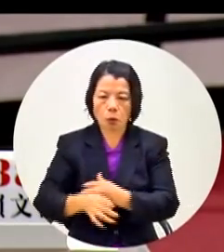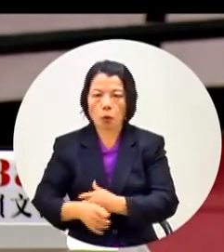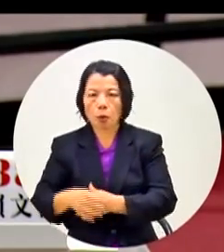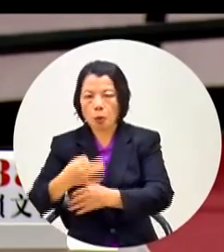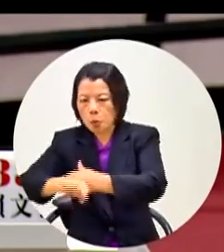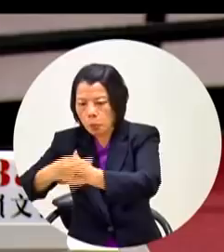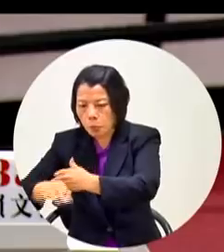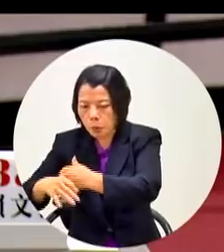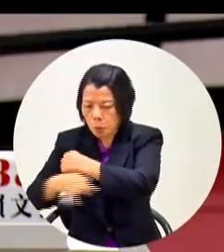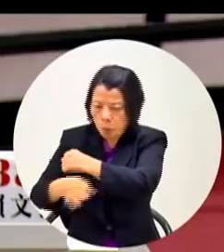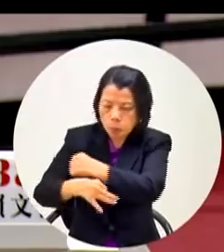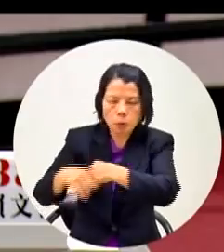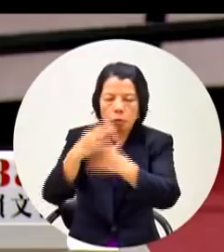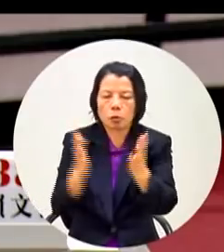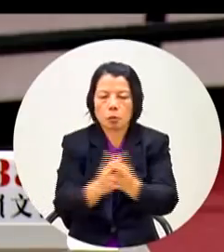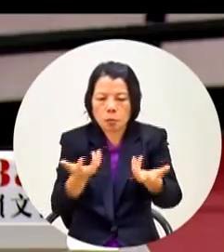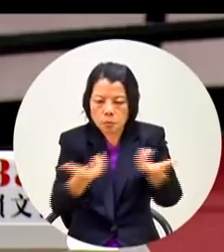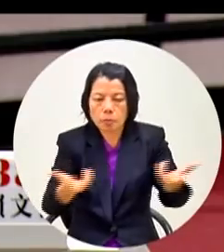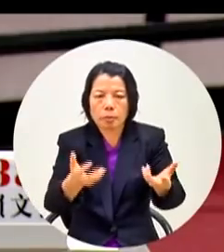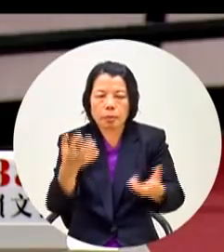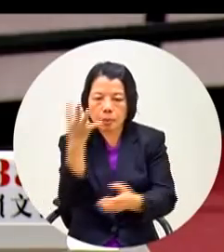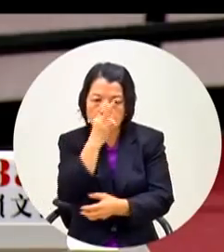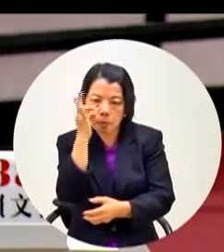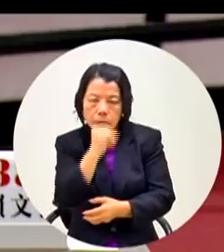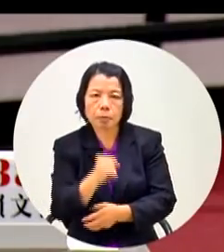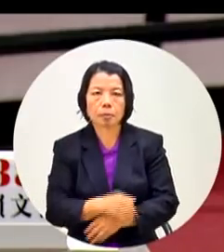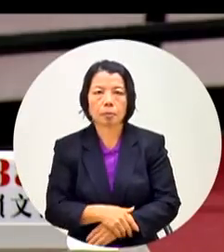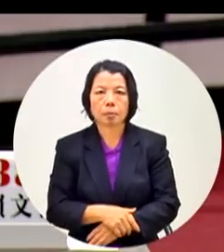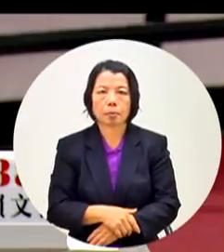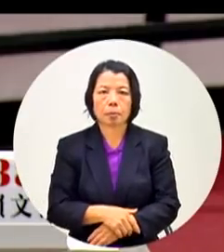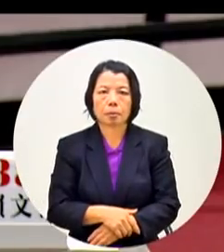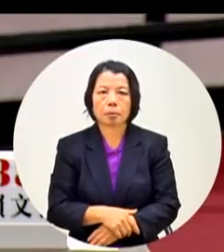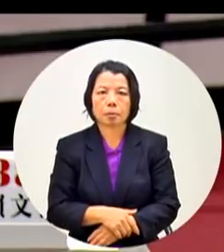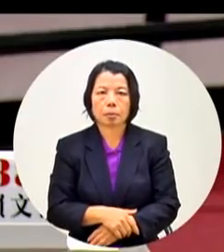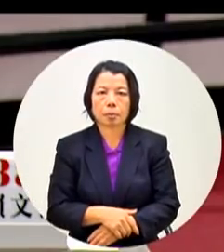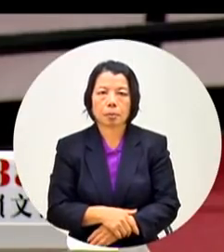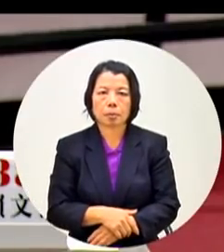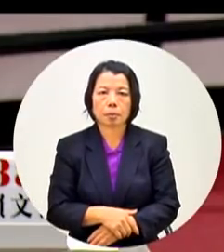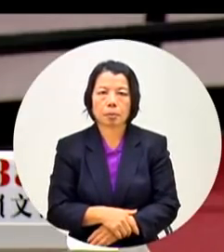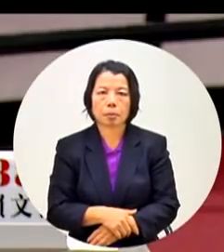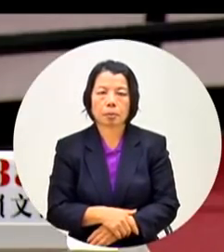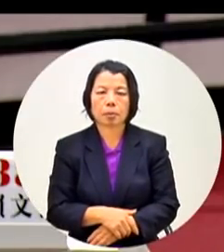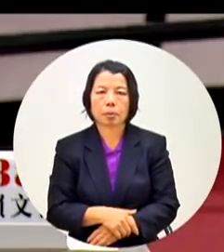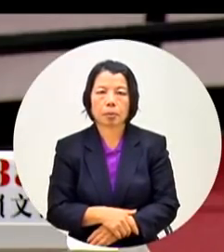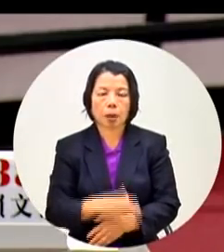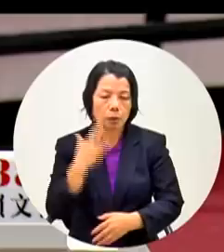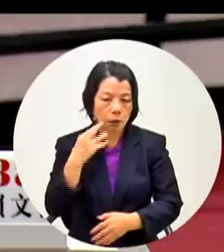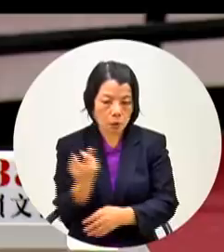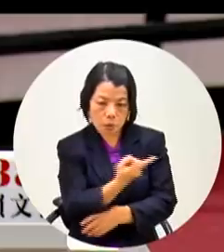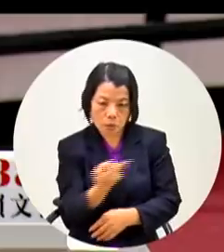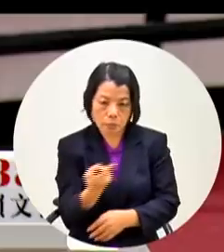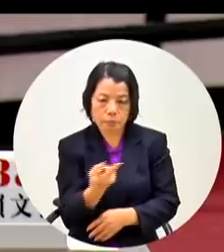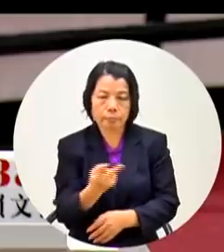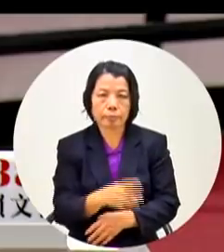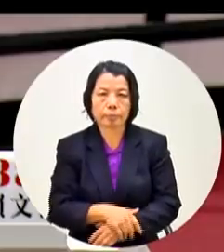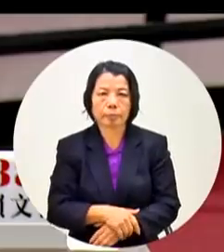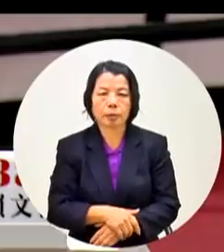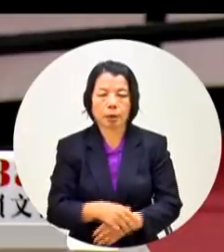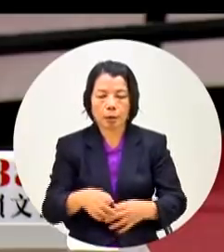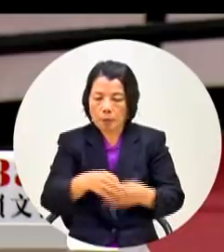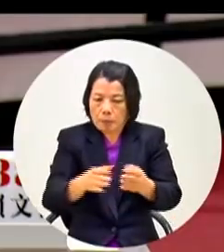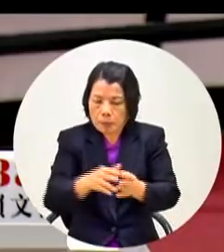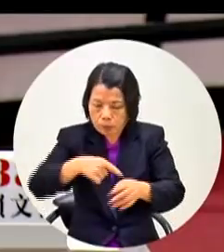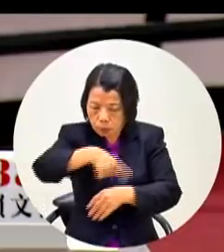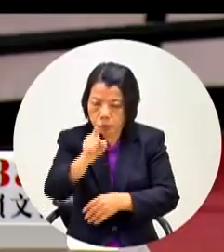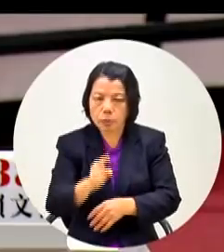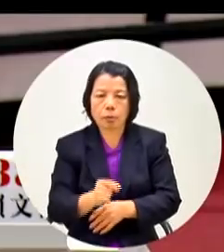弊案跟政策的需求，也不见得是同化等号哦。所以要把这两件事情。都去进行，不要让市民担忧，那回到